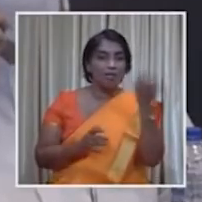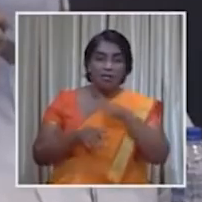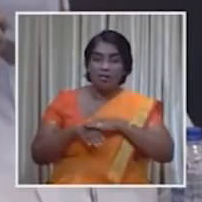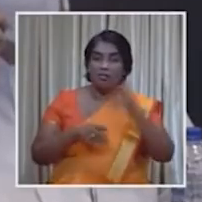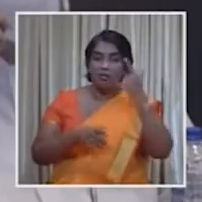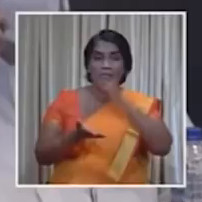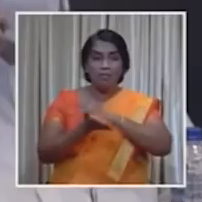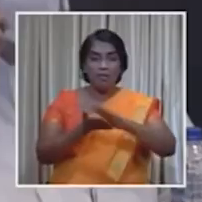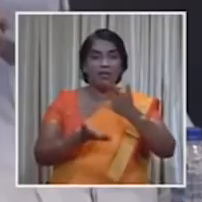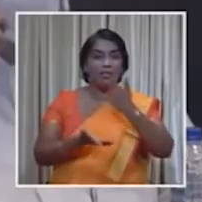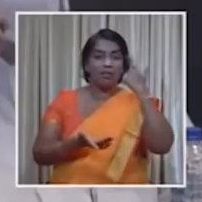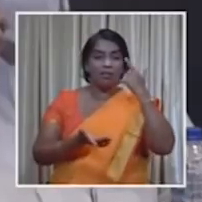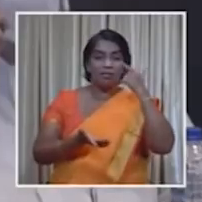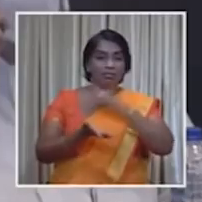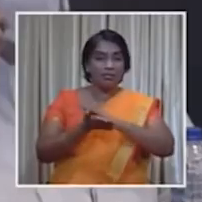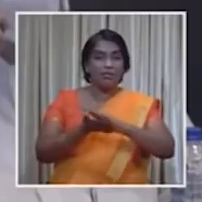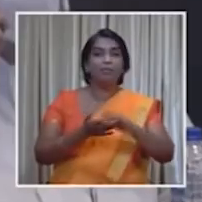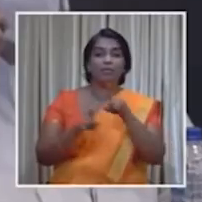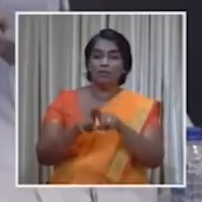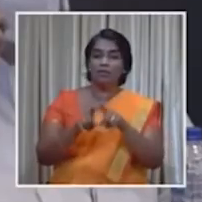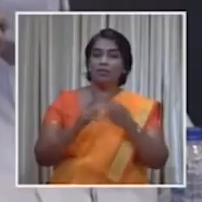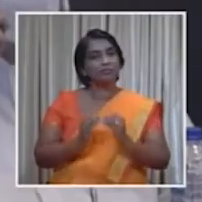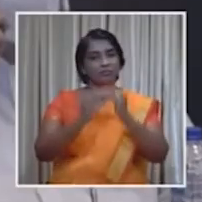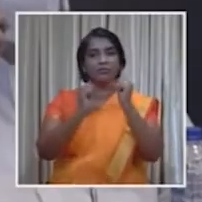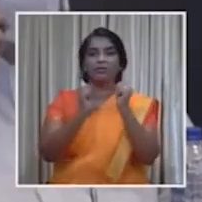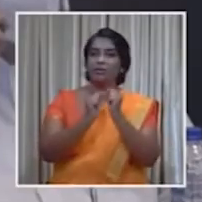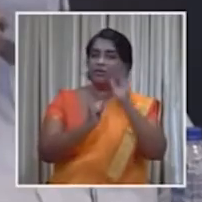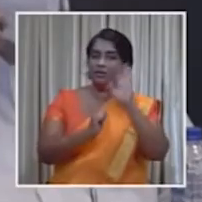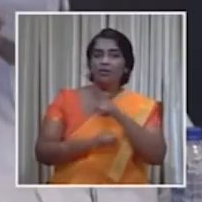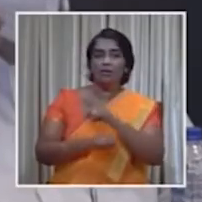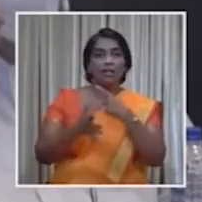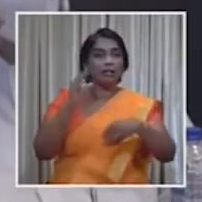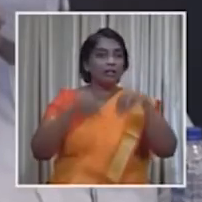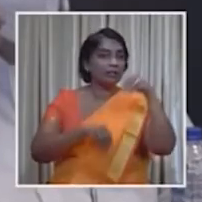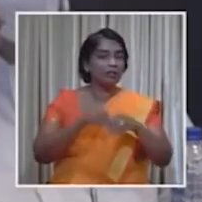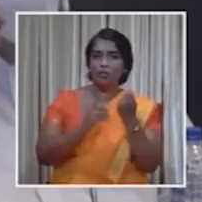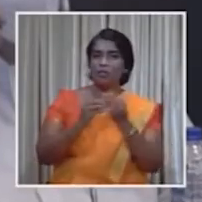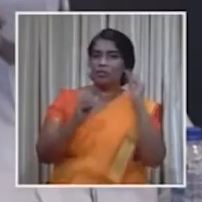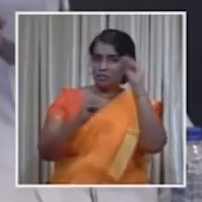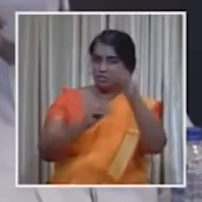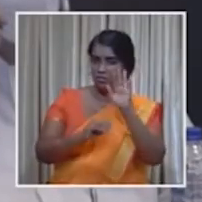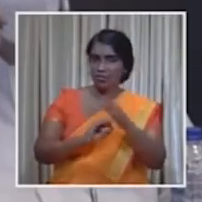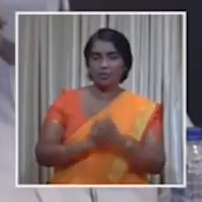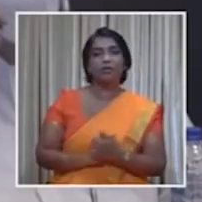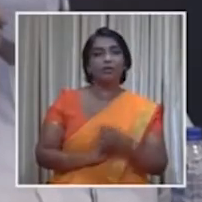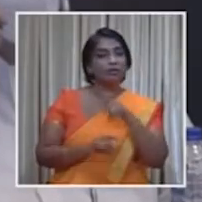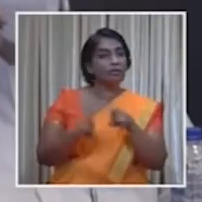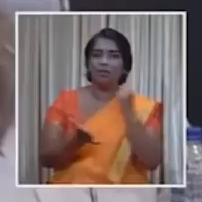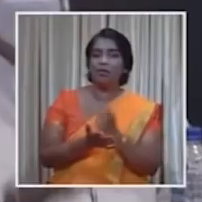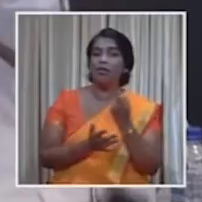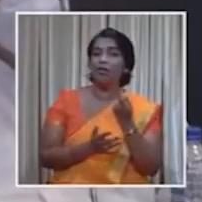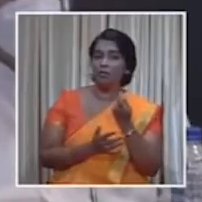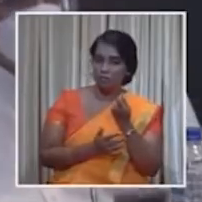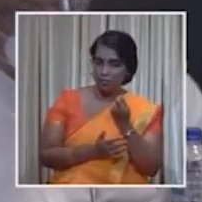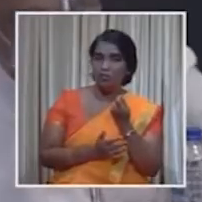පාර කාපට් කරන්න කාපට් කරපු පාර උඩින් ආපහු කාපට් කරන්න දේශපාලනඥයින්ට විශාල මුදලක් දාලා තියෙනවා. මේ තරම් බරපතල